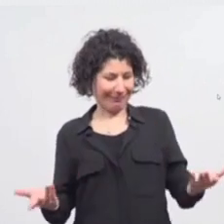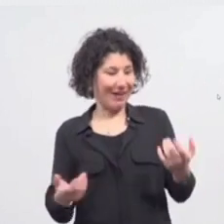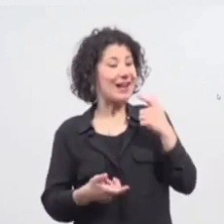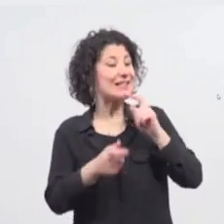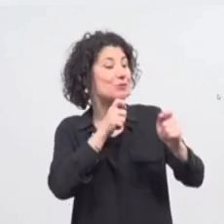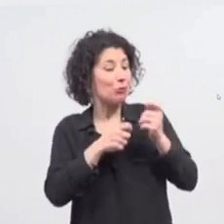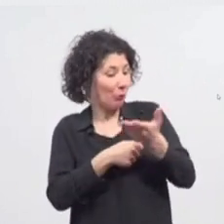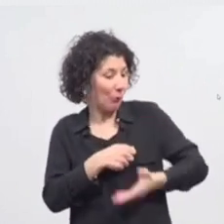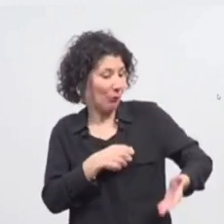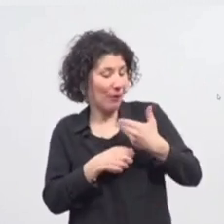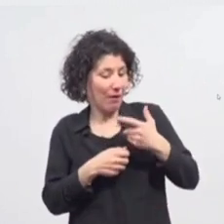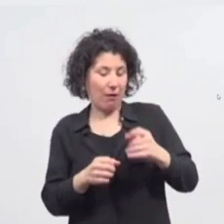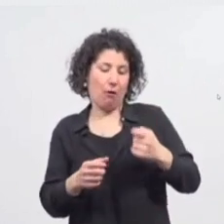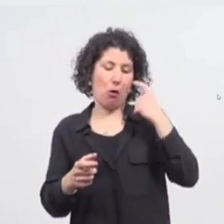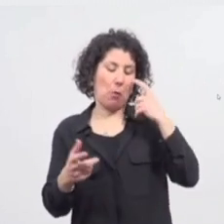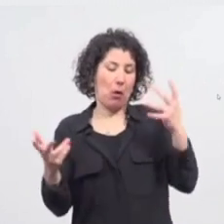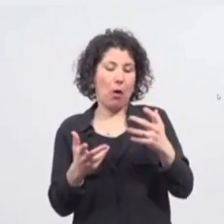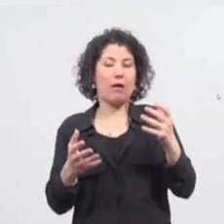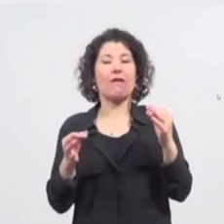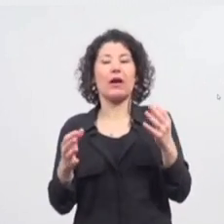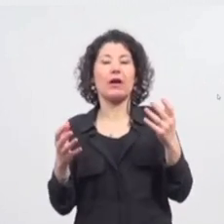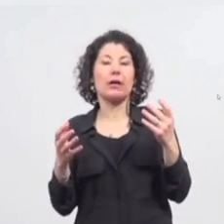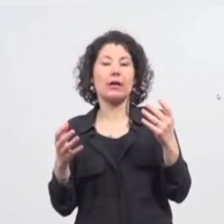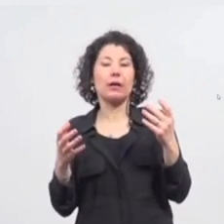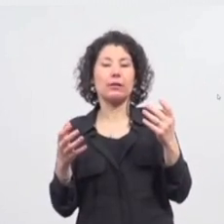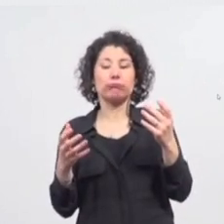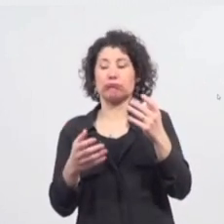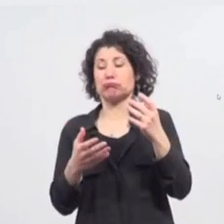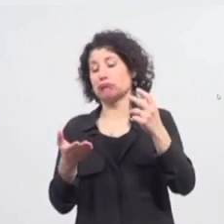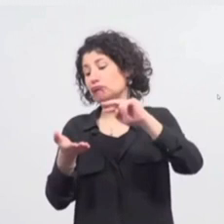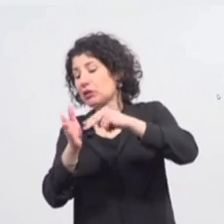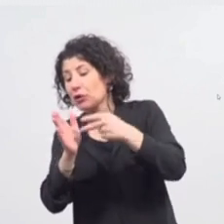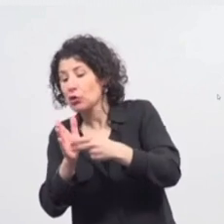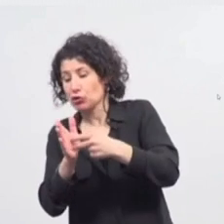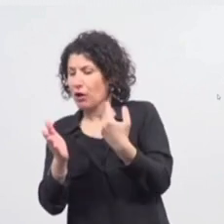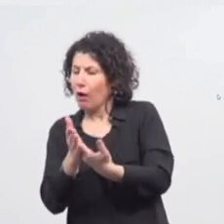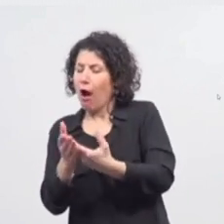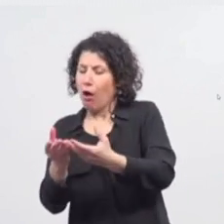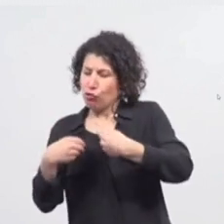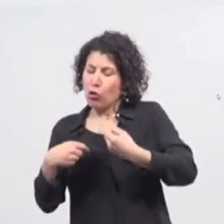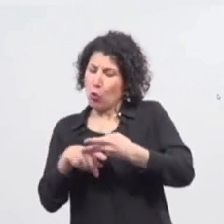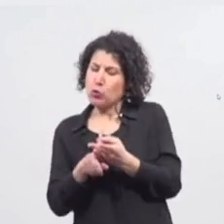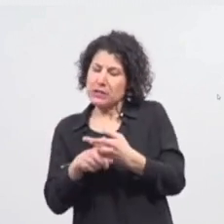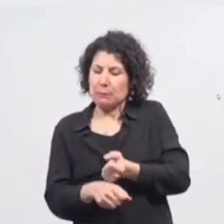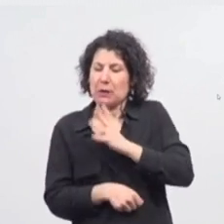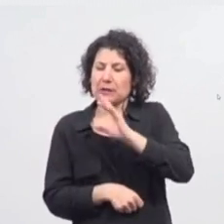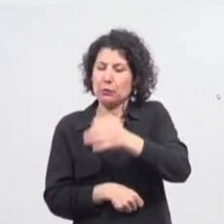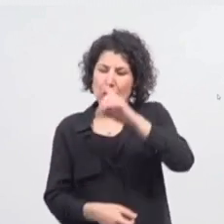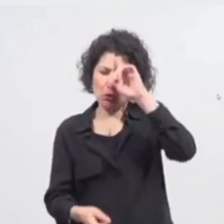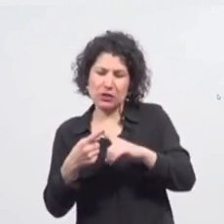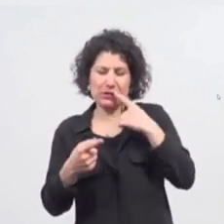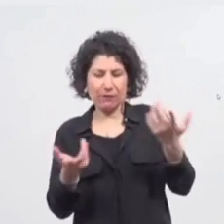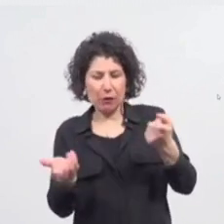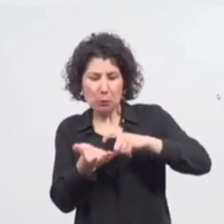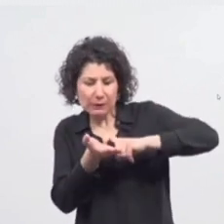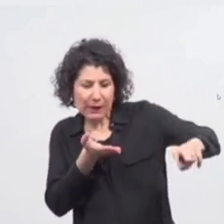États membres en ce qui concerne le potentiel de la technologie en tant qu'instrument capable de soutenir la traçabilité, le suivi de biens